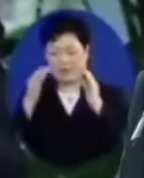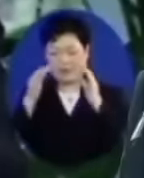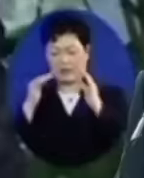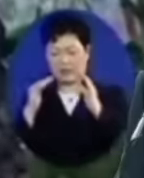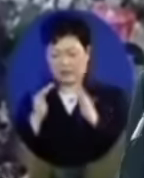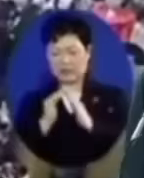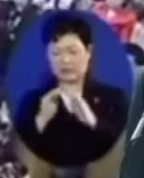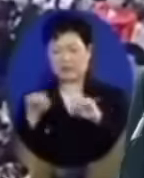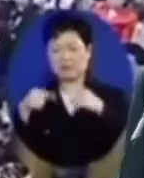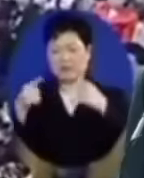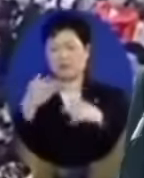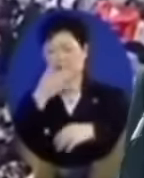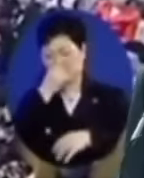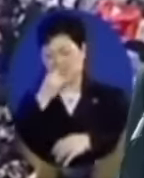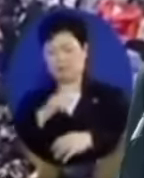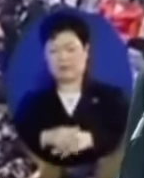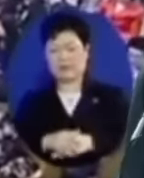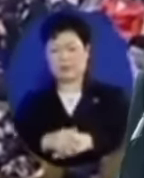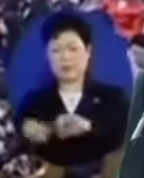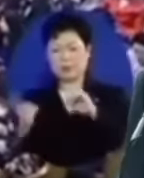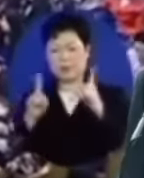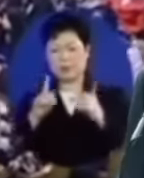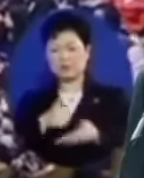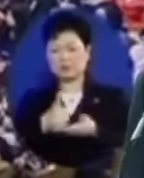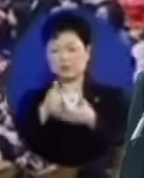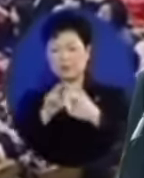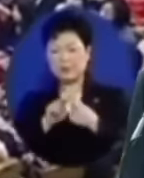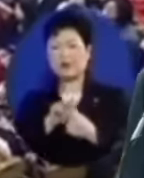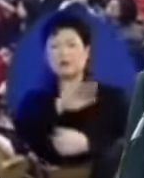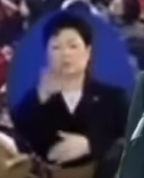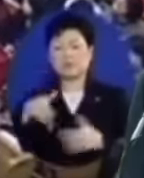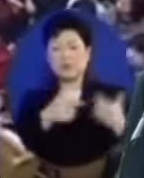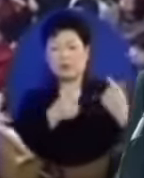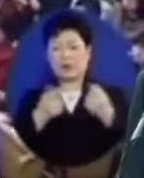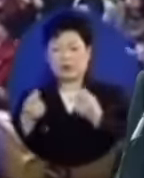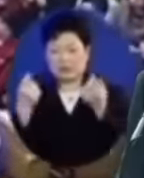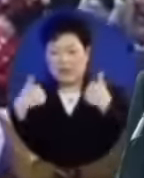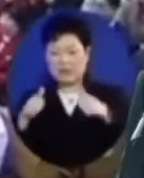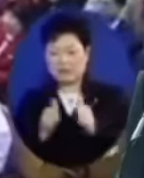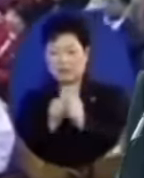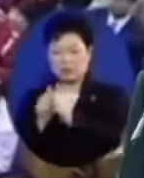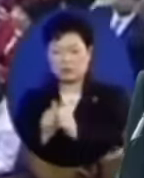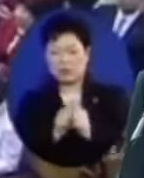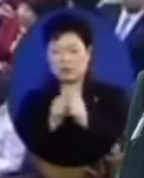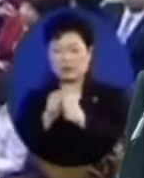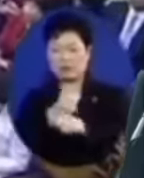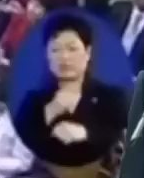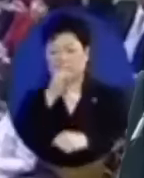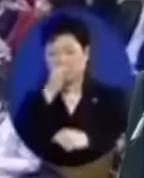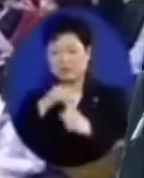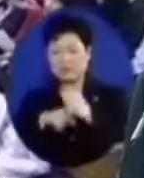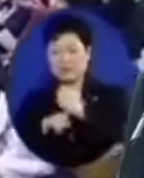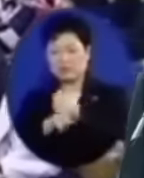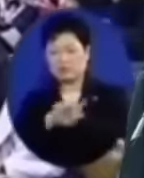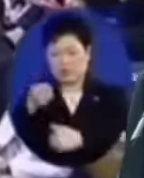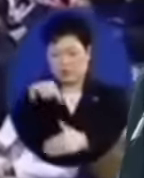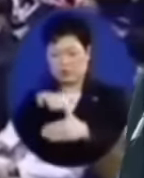들어갈 수 있게 되는 것입니다. 부활하신 주님과 우리는 이와 같이 항상 동행할 수 있는 것은 우리 속에